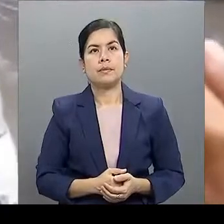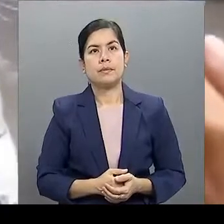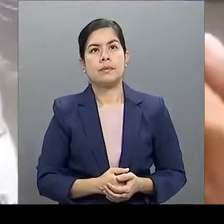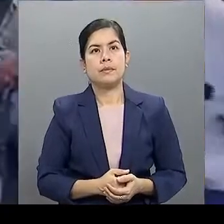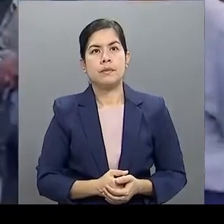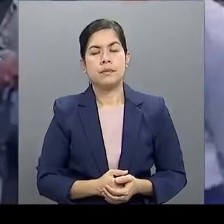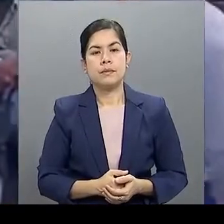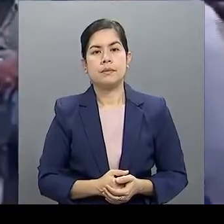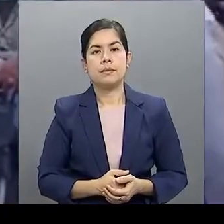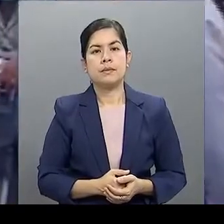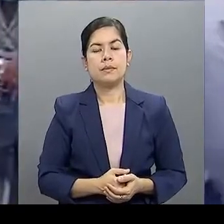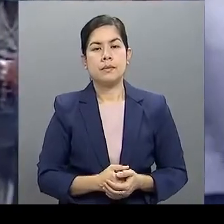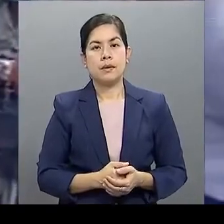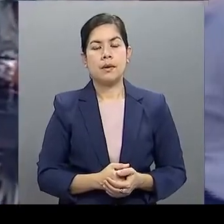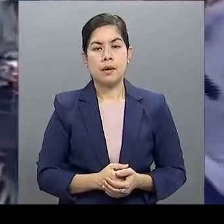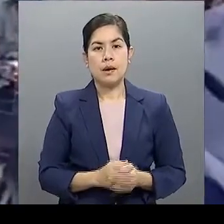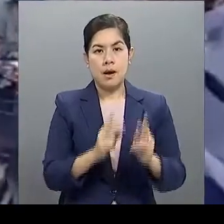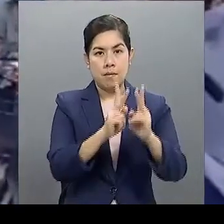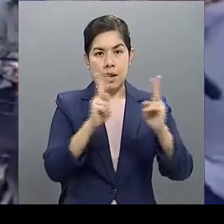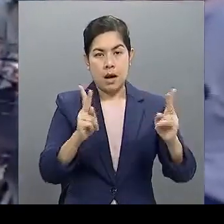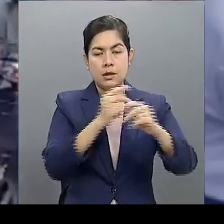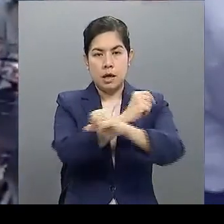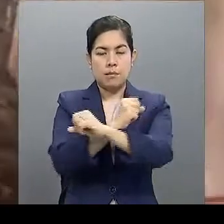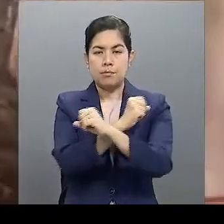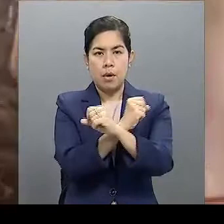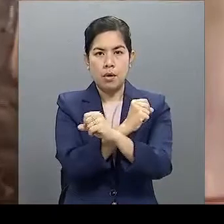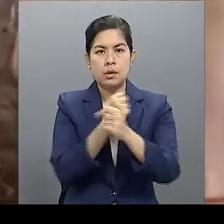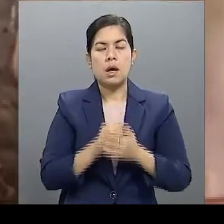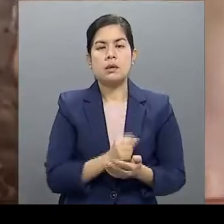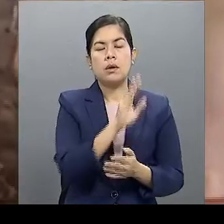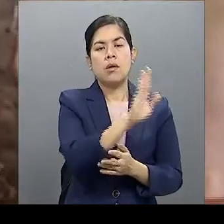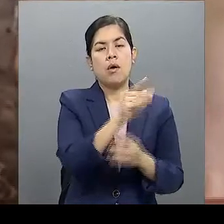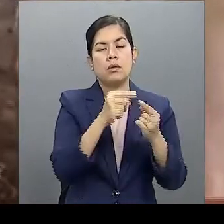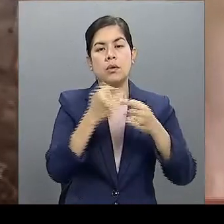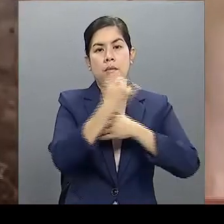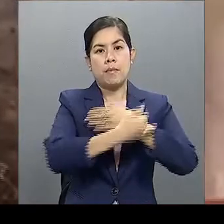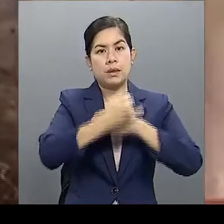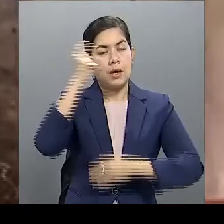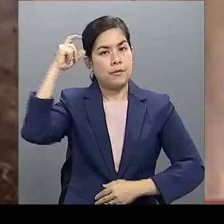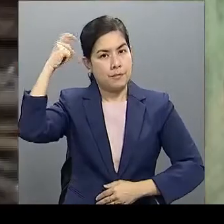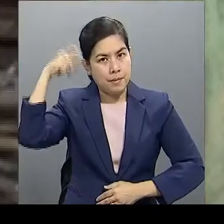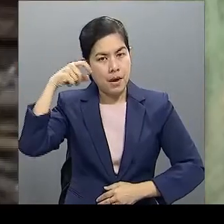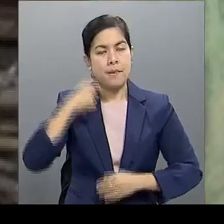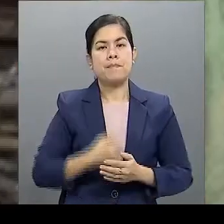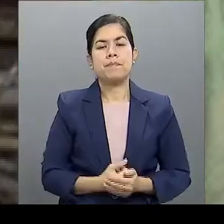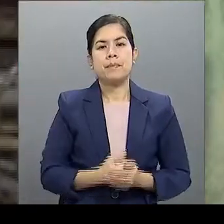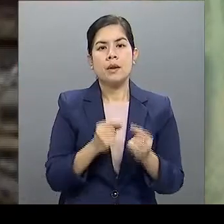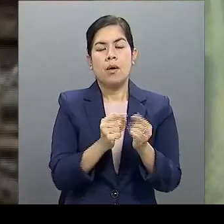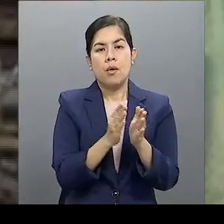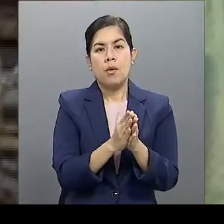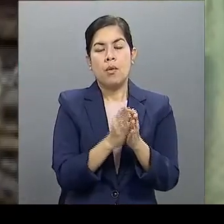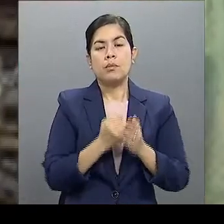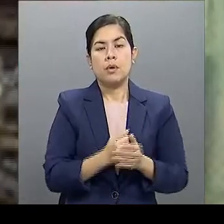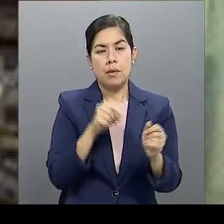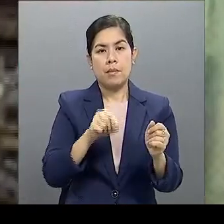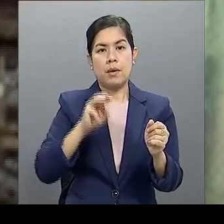ด้านคณะกรรมการควบคุมโรคติดต่อจังหวัดเมียวดีร่วมกับเจ้าหน้าที่ฝ่ายสาธารณสุขจังหวัดเมียวดีและเทศบาลเมืองเมียวดีประเทศเมียนมา